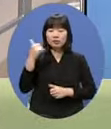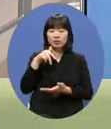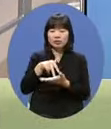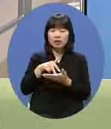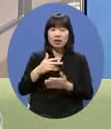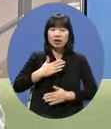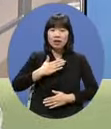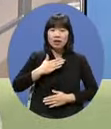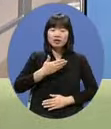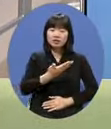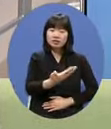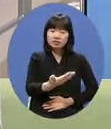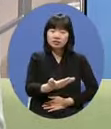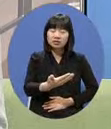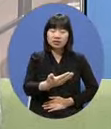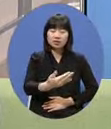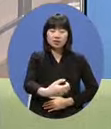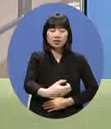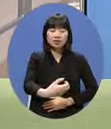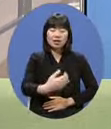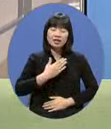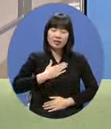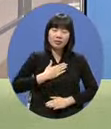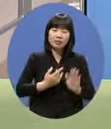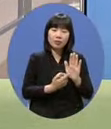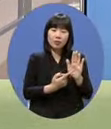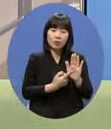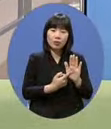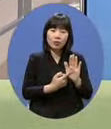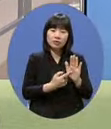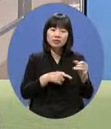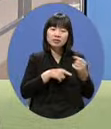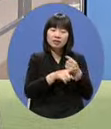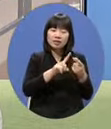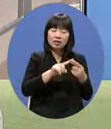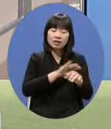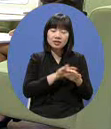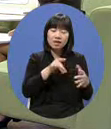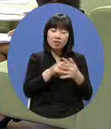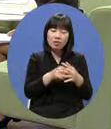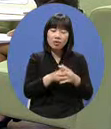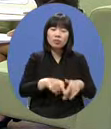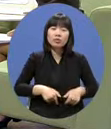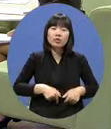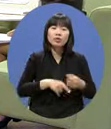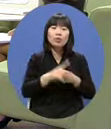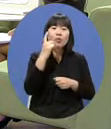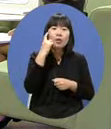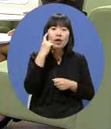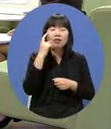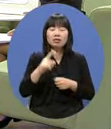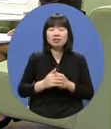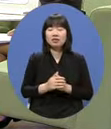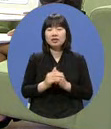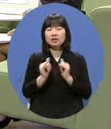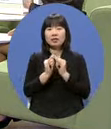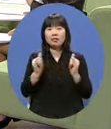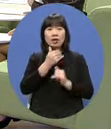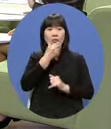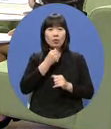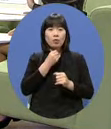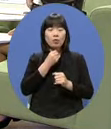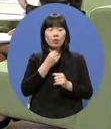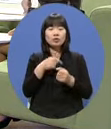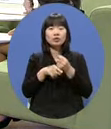감정 표현을 왜 잘 알아 주어야 하는지 설명을 좀 부탁드리겠습니다네 우리 사람이 살아가는 가장 큰 이유 행복하다라는 거는 자기